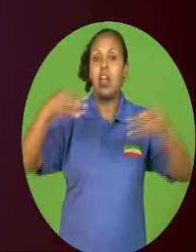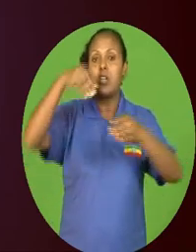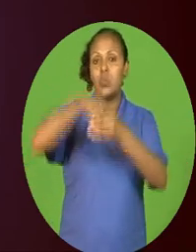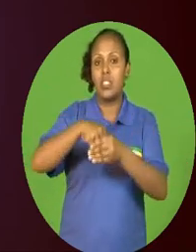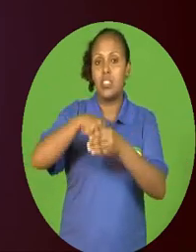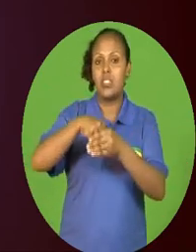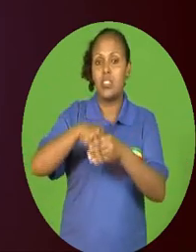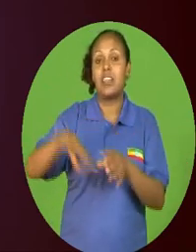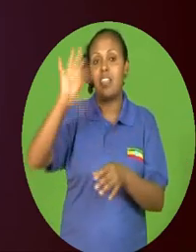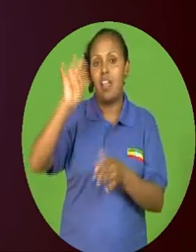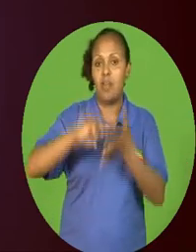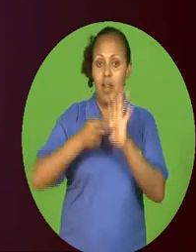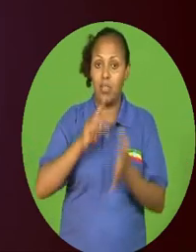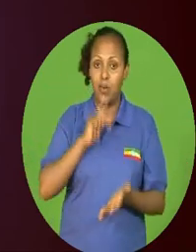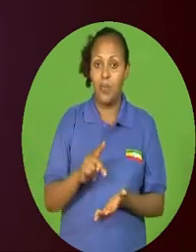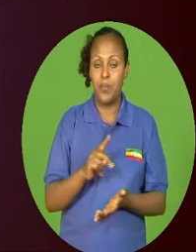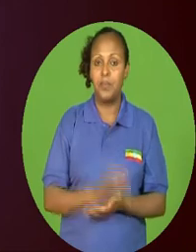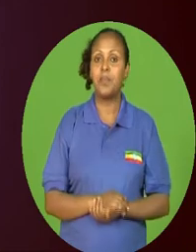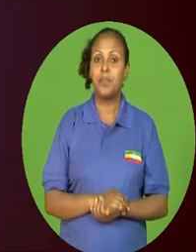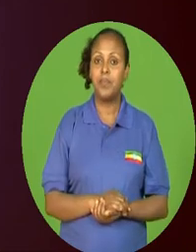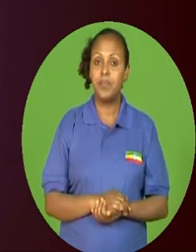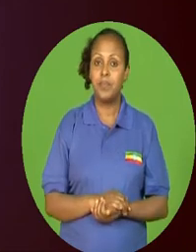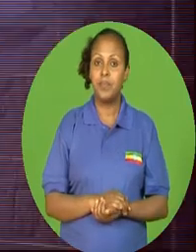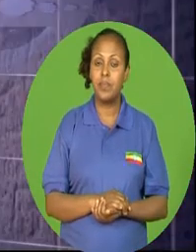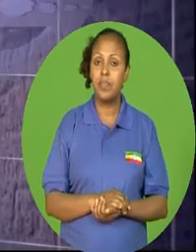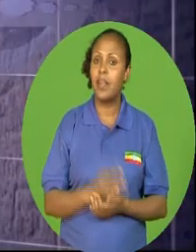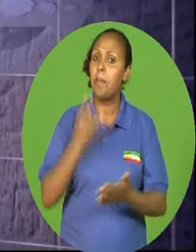ቀለማት በሐረጉ ውስጥ ይከሰታል ማለት ነው።